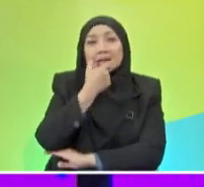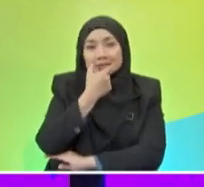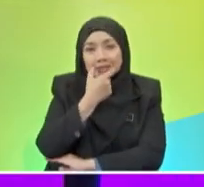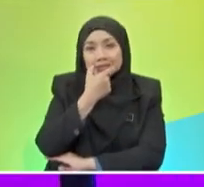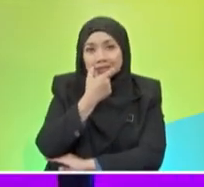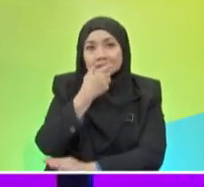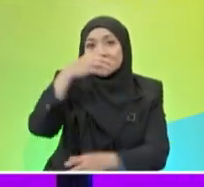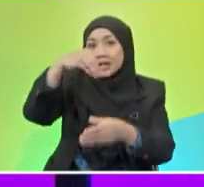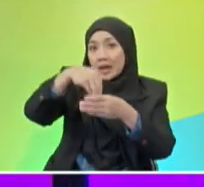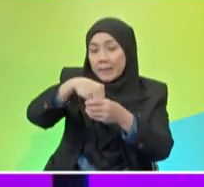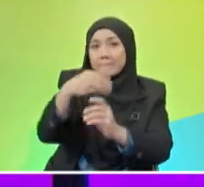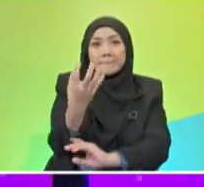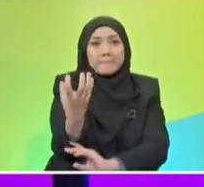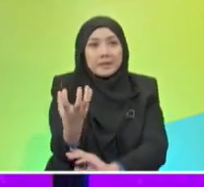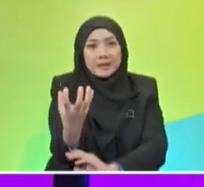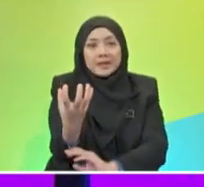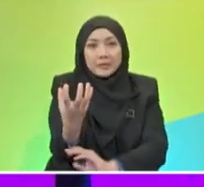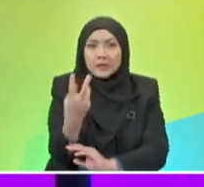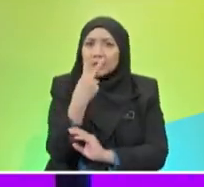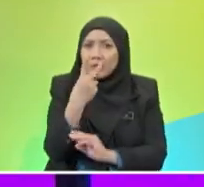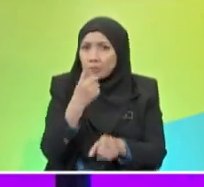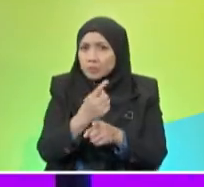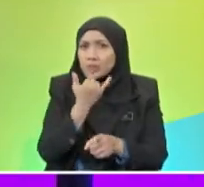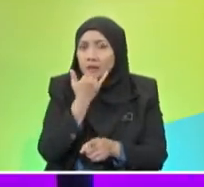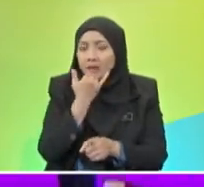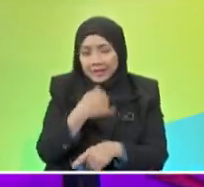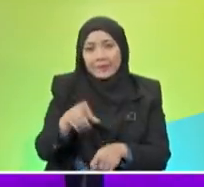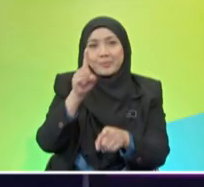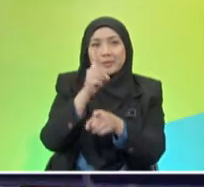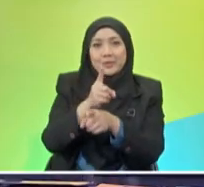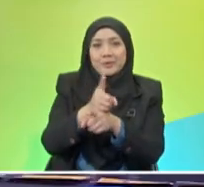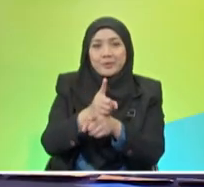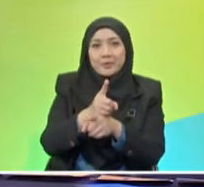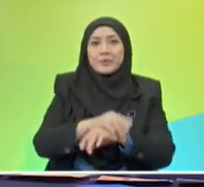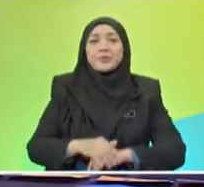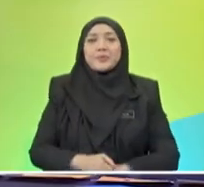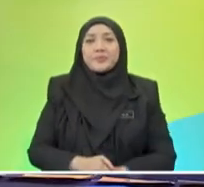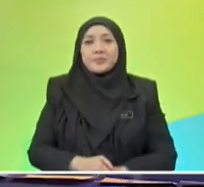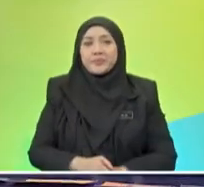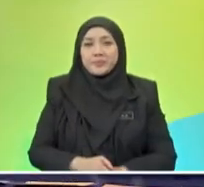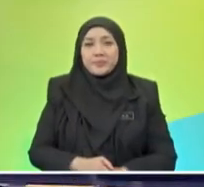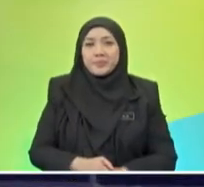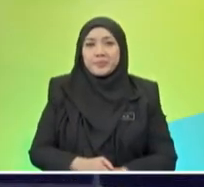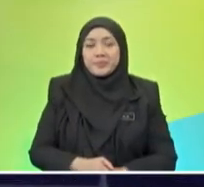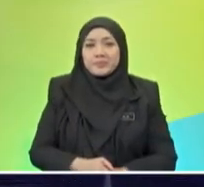manakah angkanya? Betul ke cikgu? Betul. 1. Okey. Baiklah, kita tampalkan di situ.